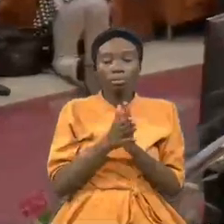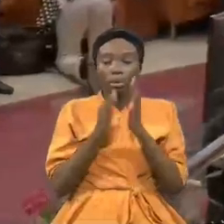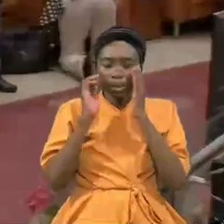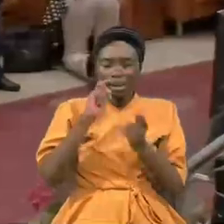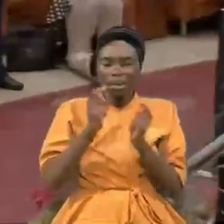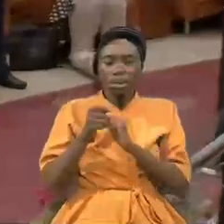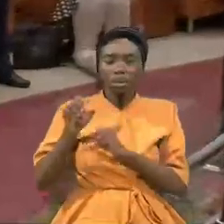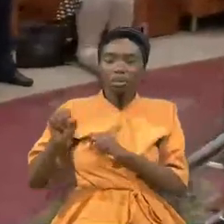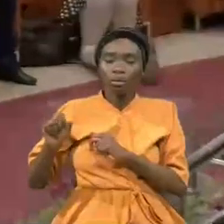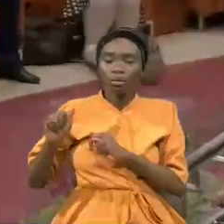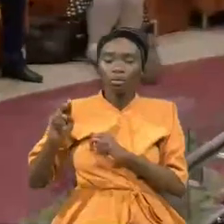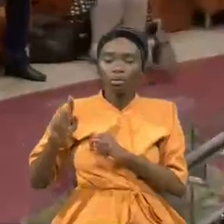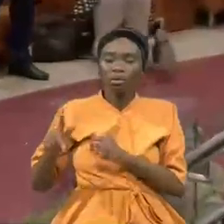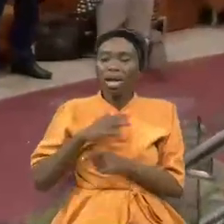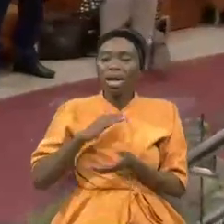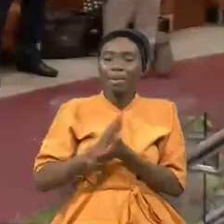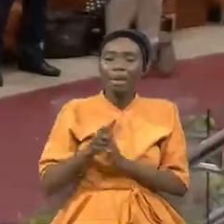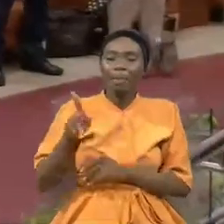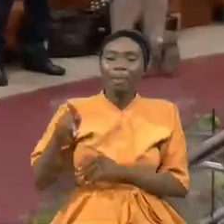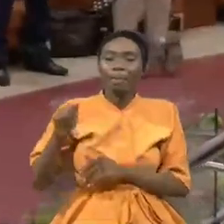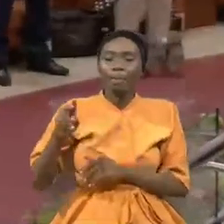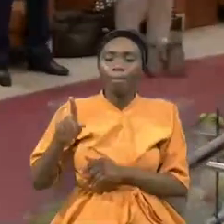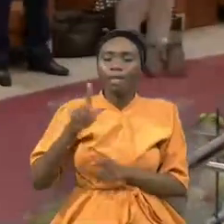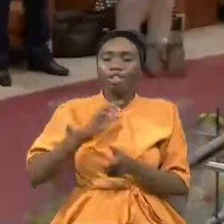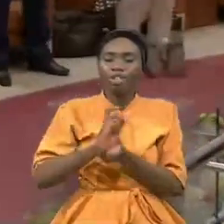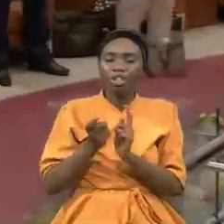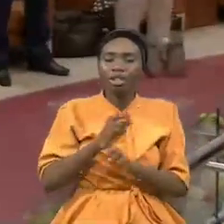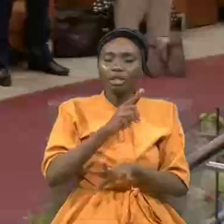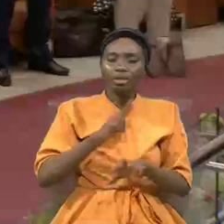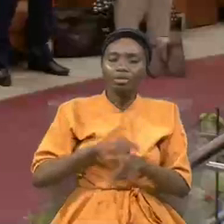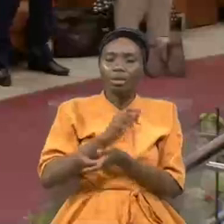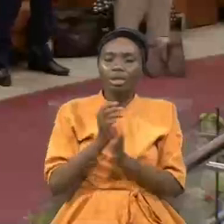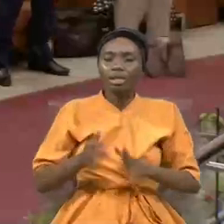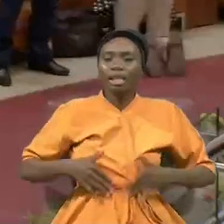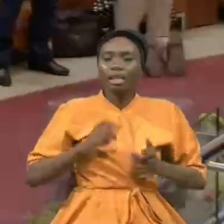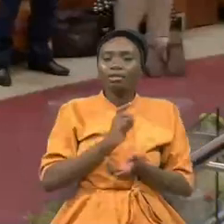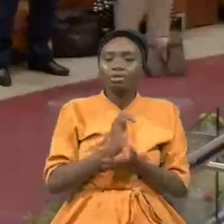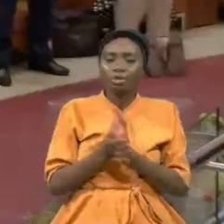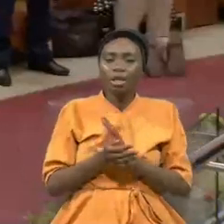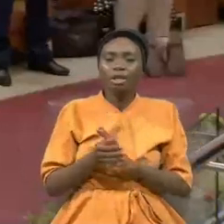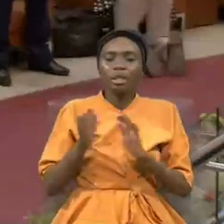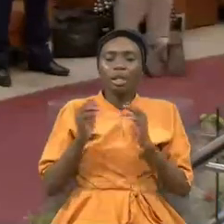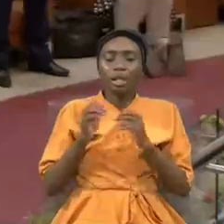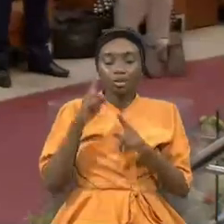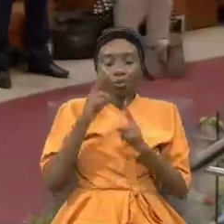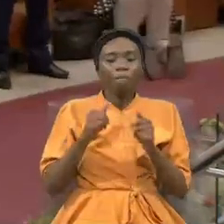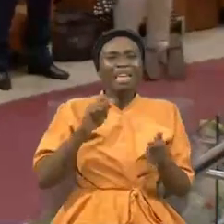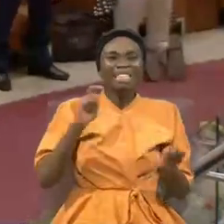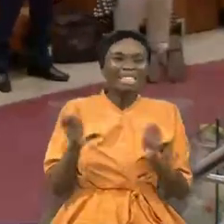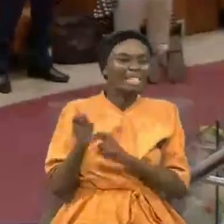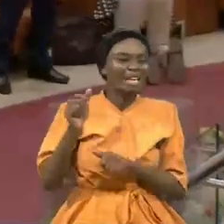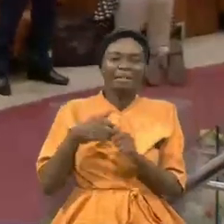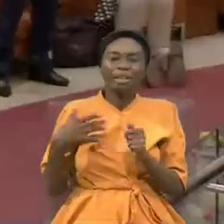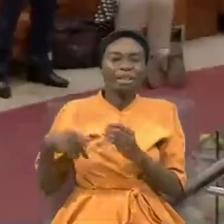Paul. Il a changé sa nature, il a changé sa vie, il a changé sa poursuite, il a changé